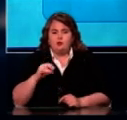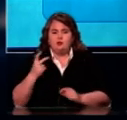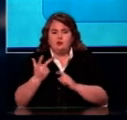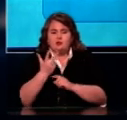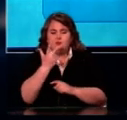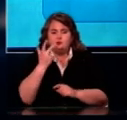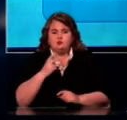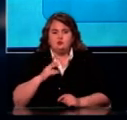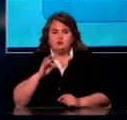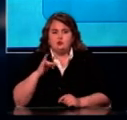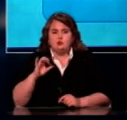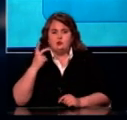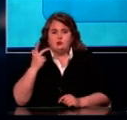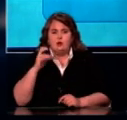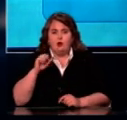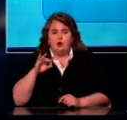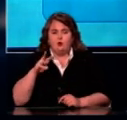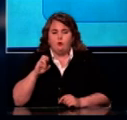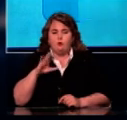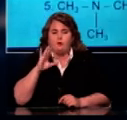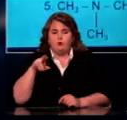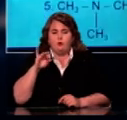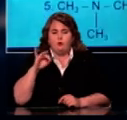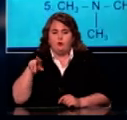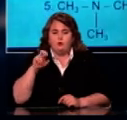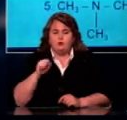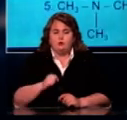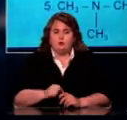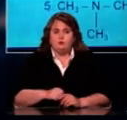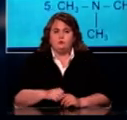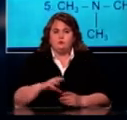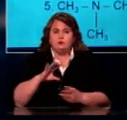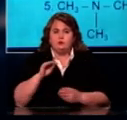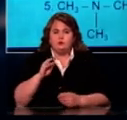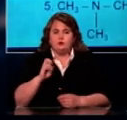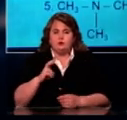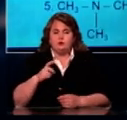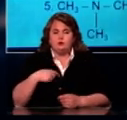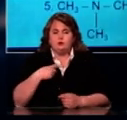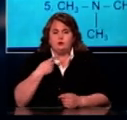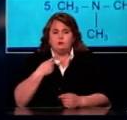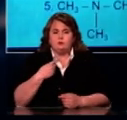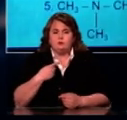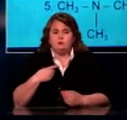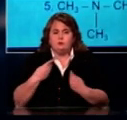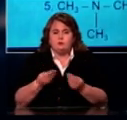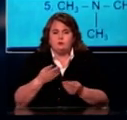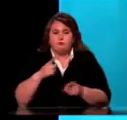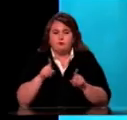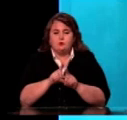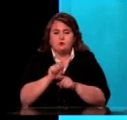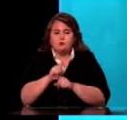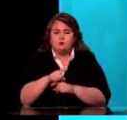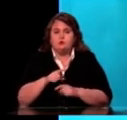и третичные – три атома водорода. Итак, вам предоставляется за такое задание,